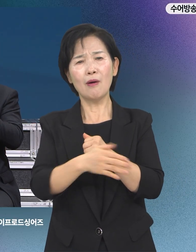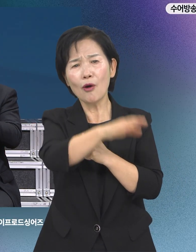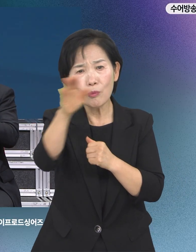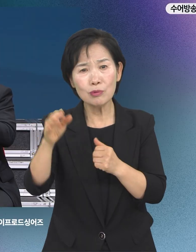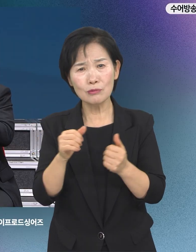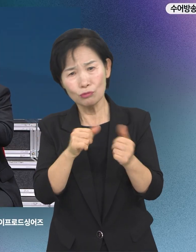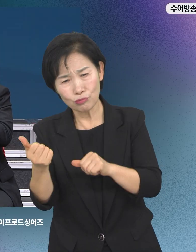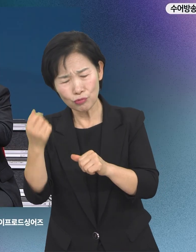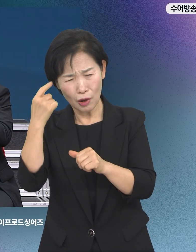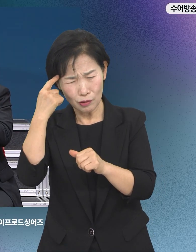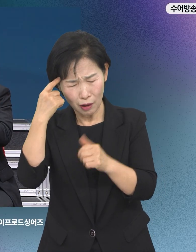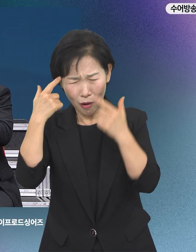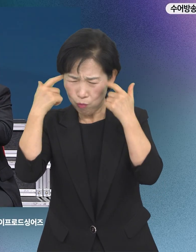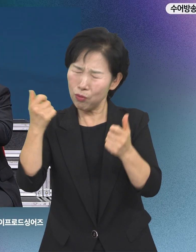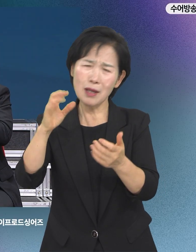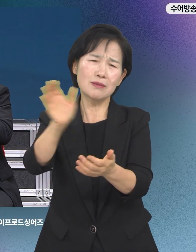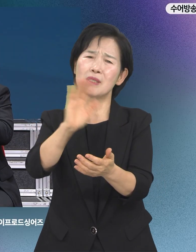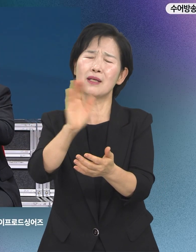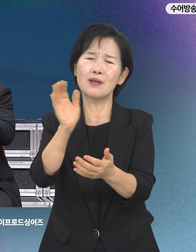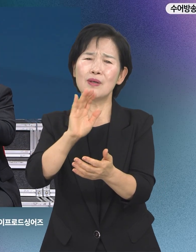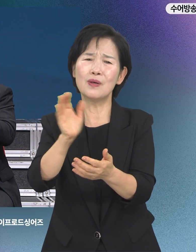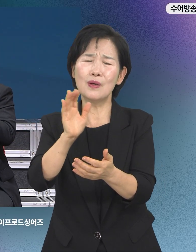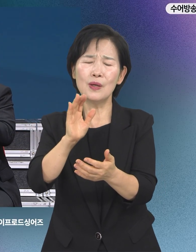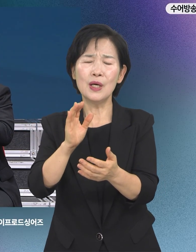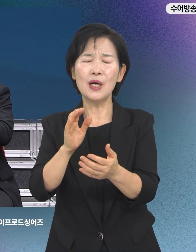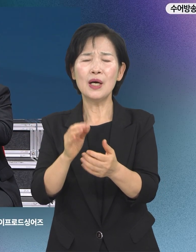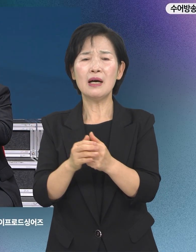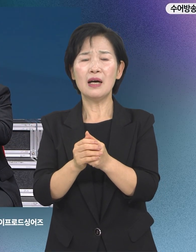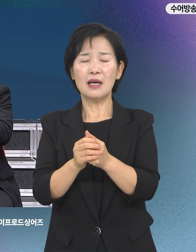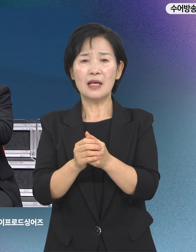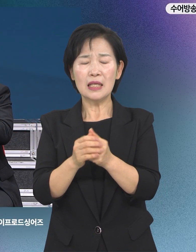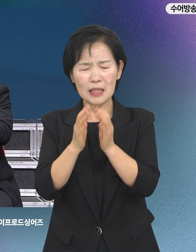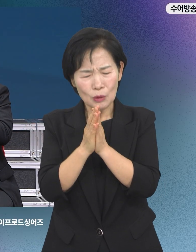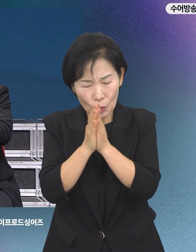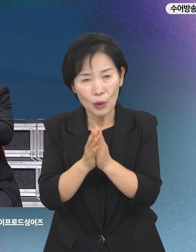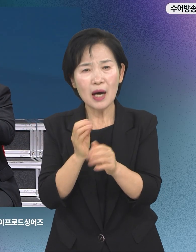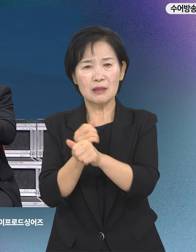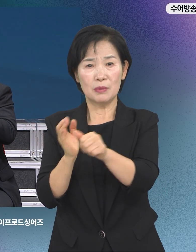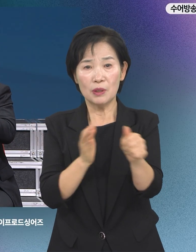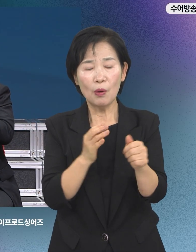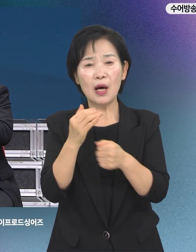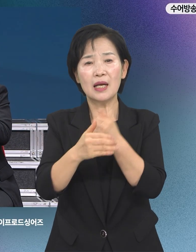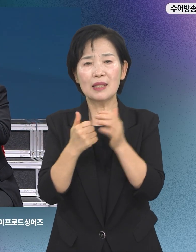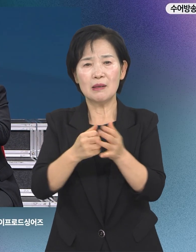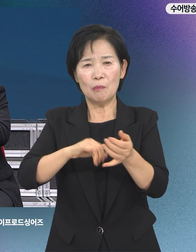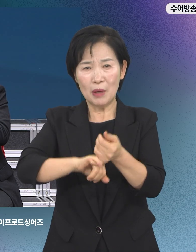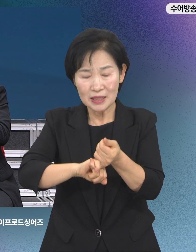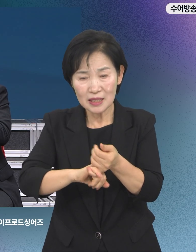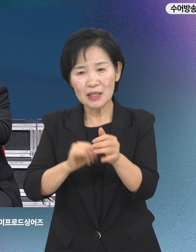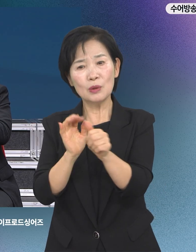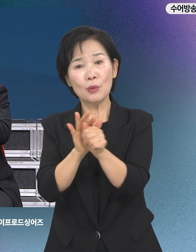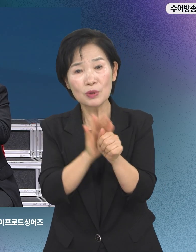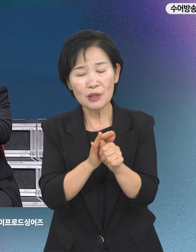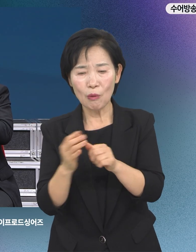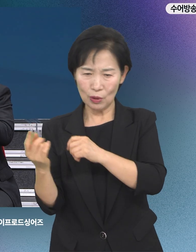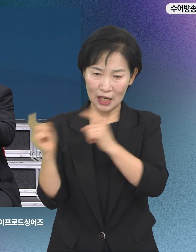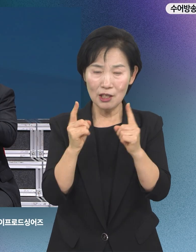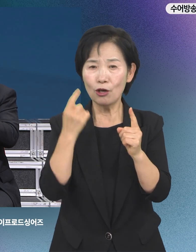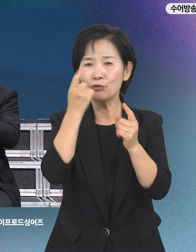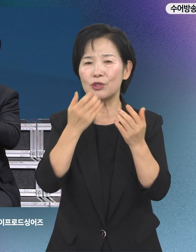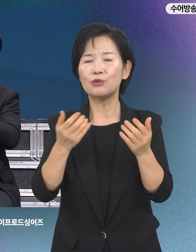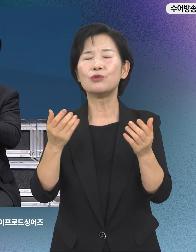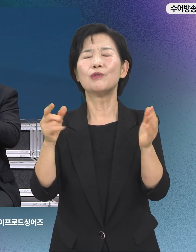마세요. 기도하세요. 하나님께서 반드시 당신을 도우시고 살리실 것입니다.